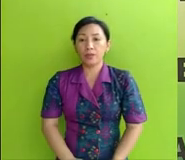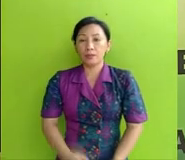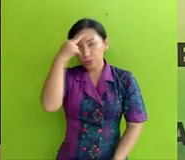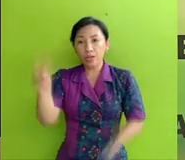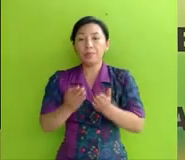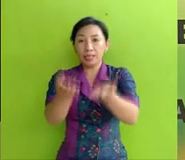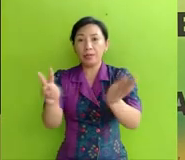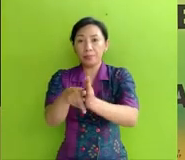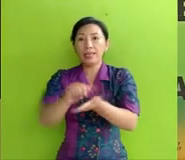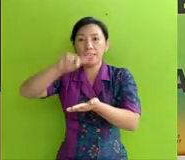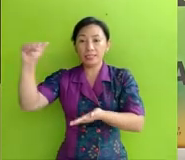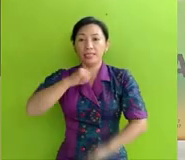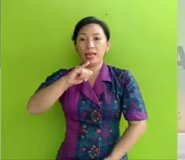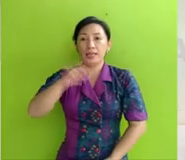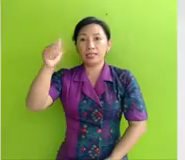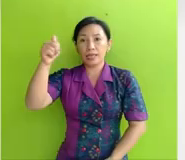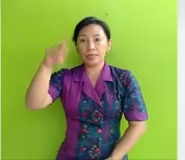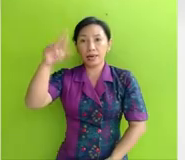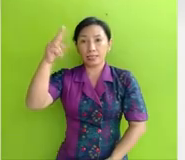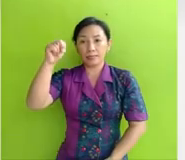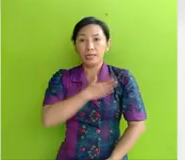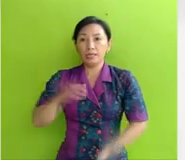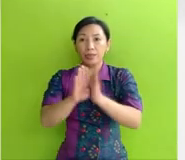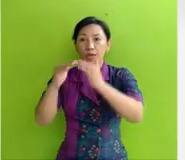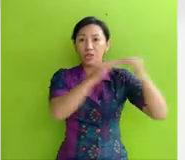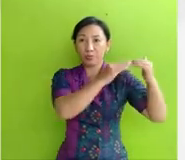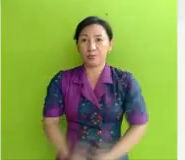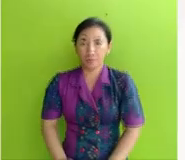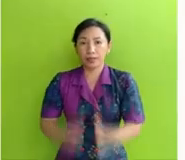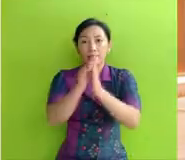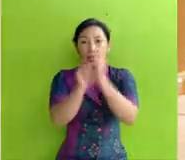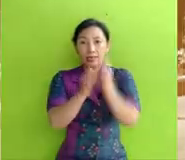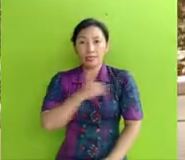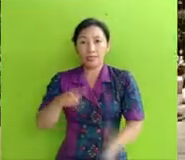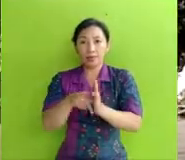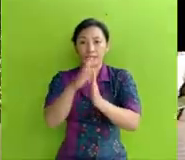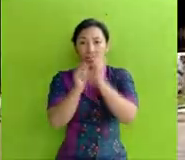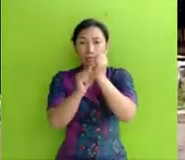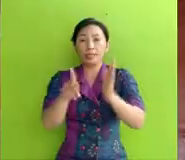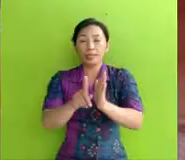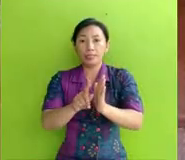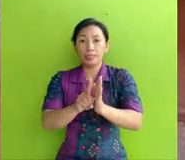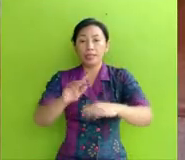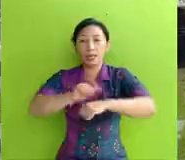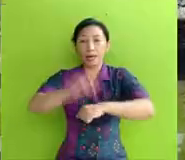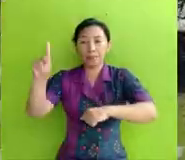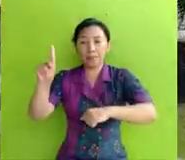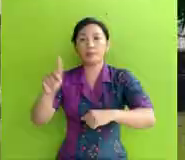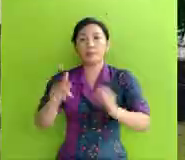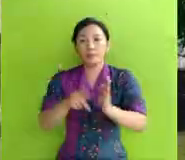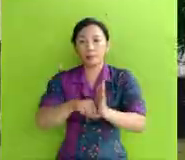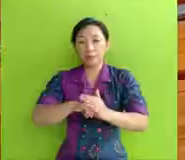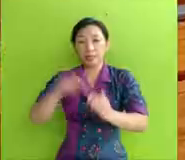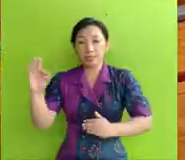pikir untuk memberikan pelayanan yang transparan dan bertanggung jawab. Sarana dan prasarana